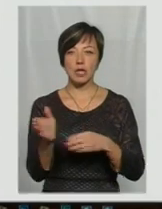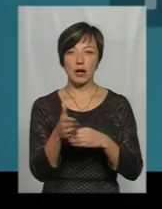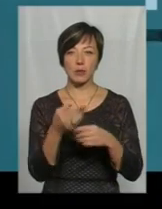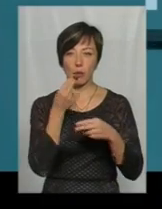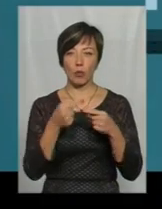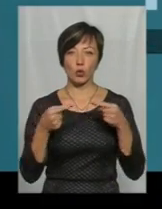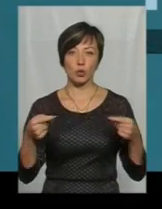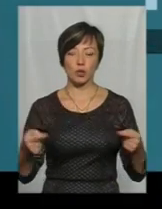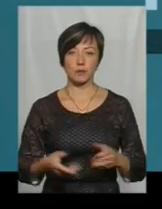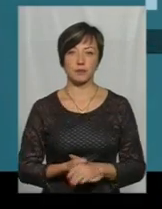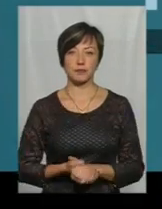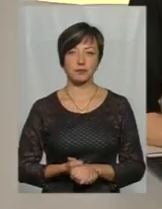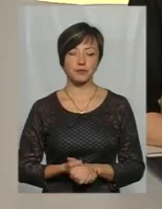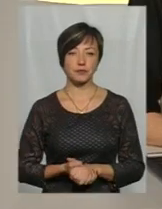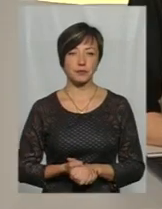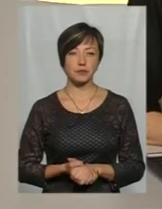продуктам.